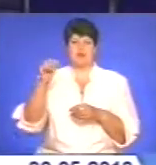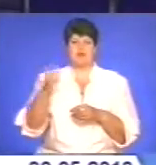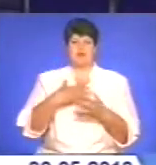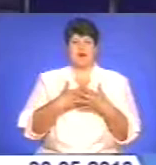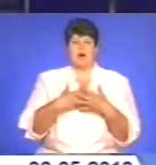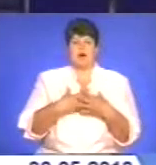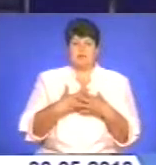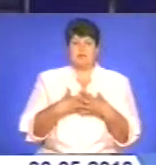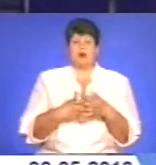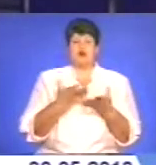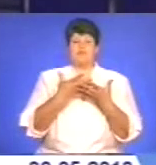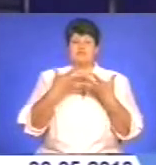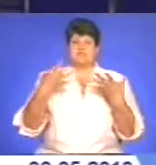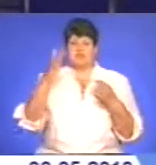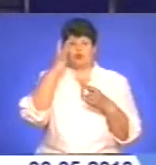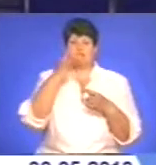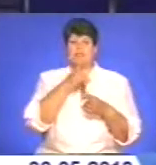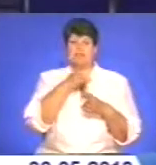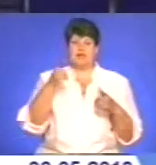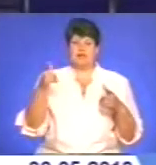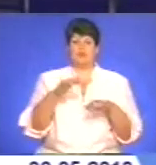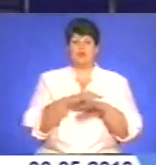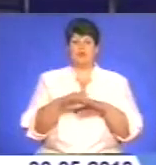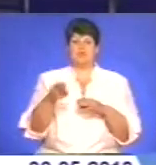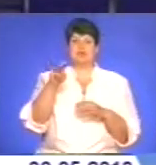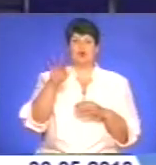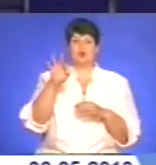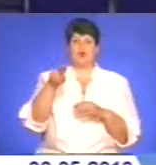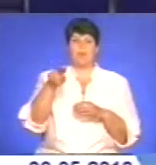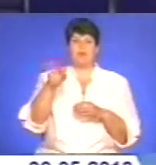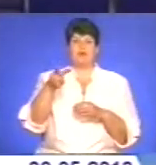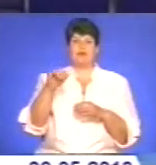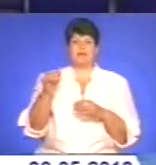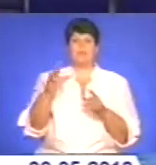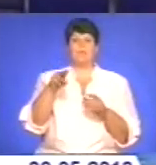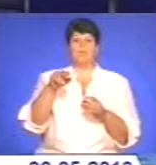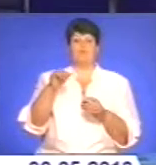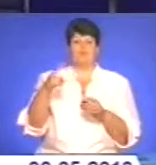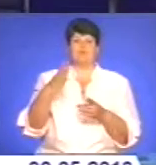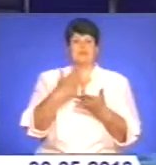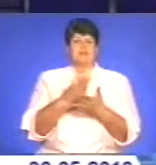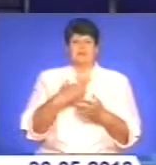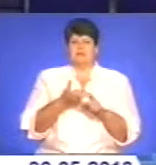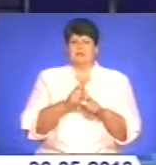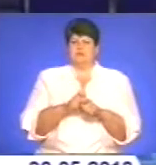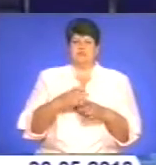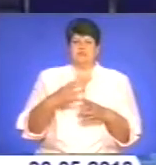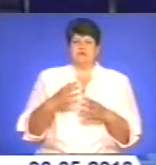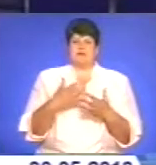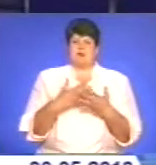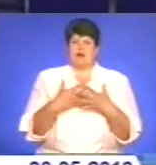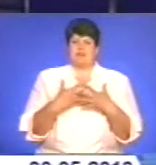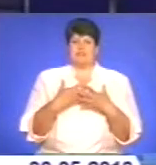А саме у весняно-літній період на вулицях з'являється тополиний пух. Він вважається одним з найбільш активних алергенів